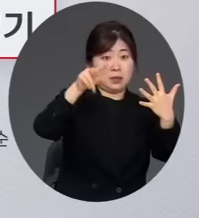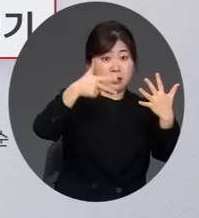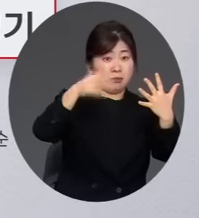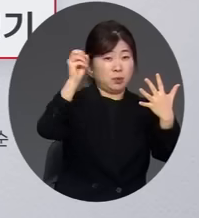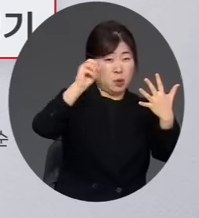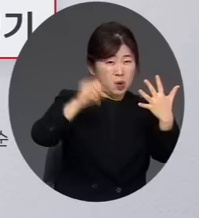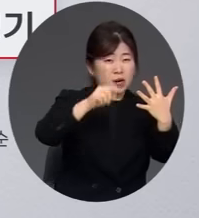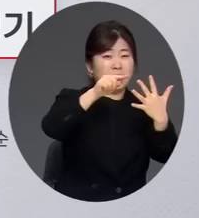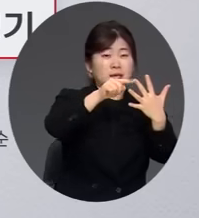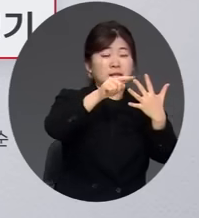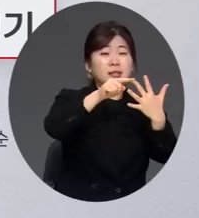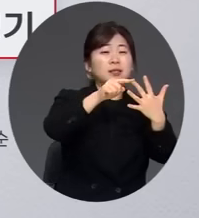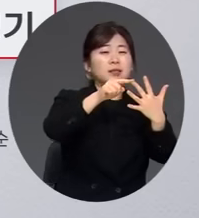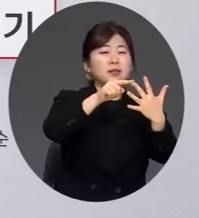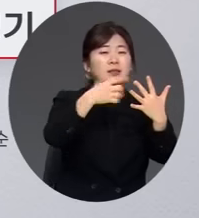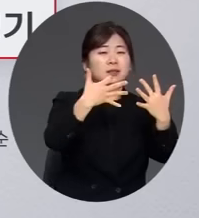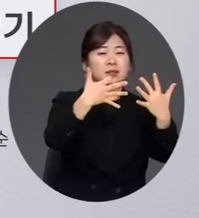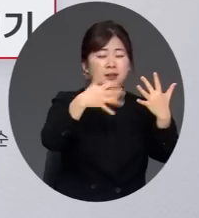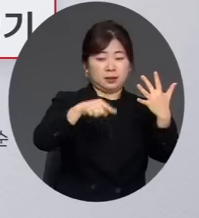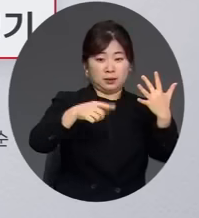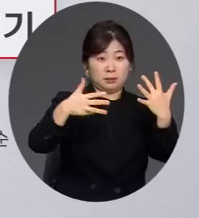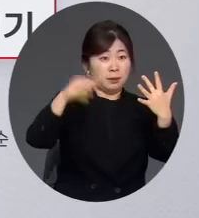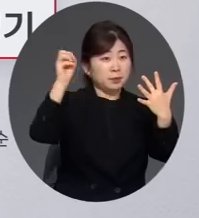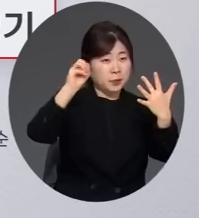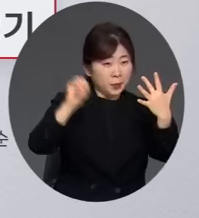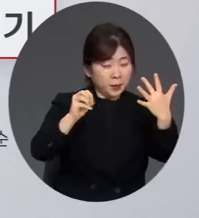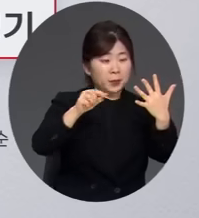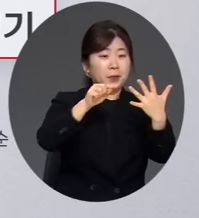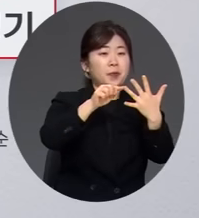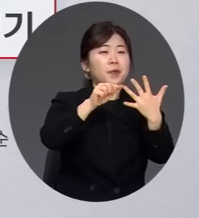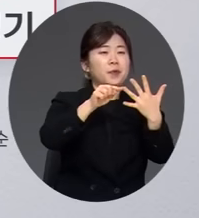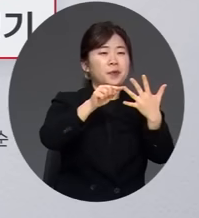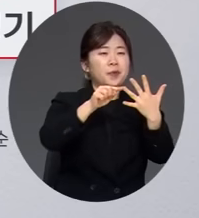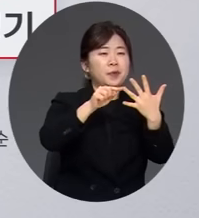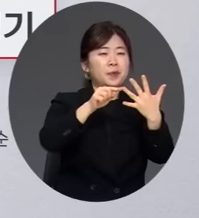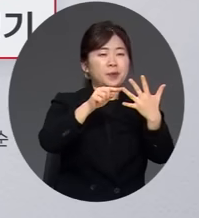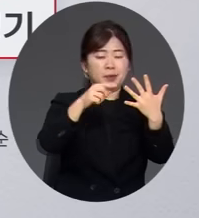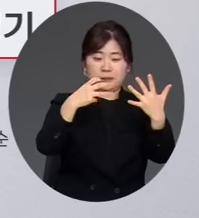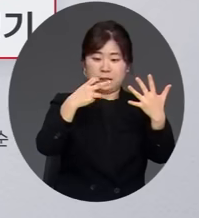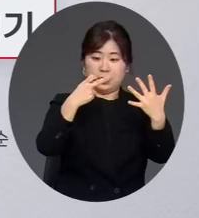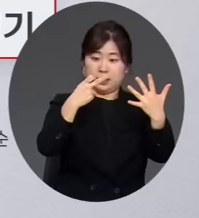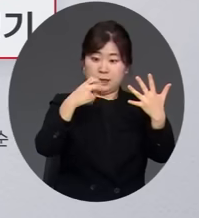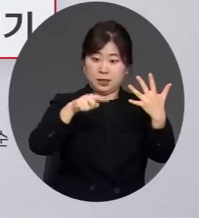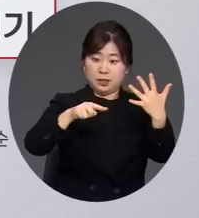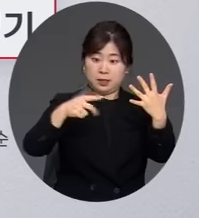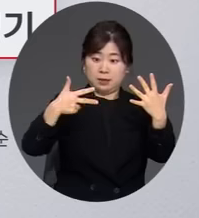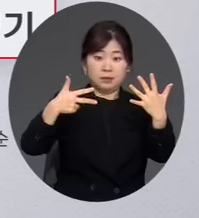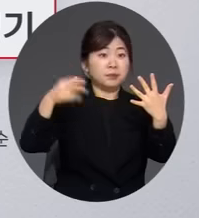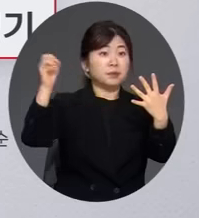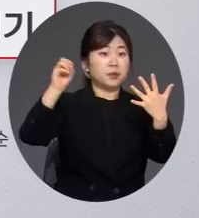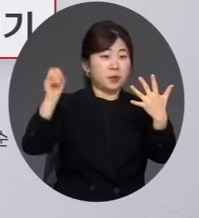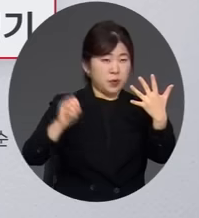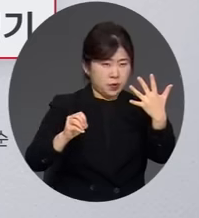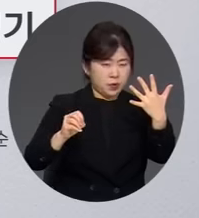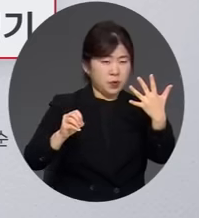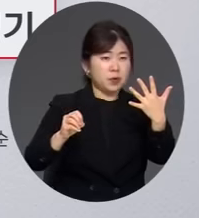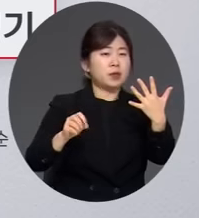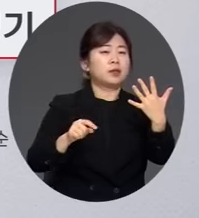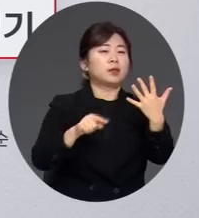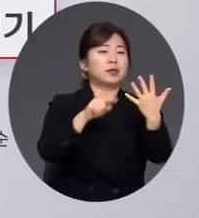18.7 김종양 전 인터폴 총제 19.8 배철순 전 윤석열 대통령 비서실 행정관